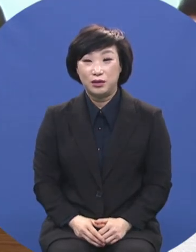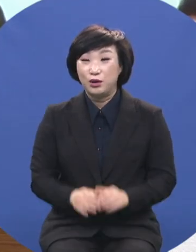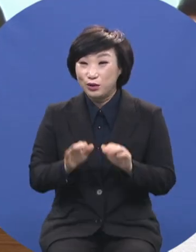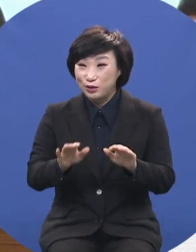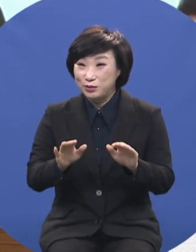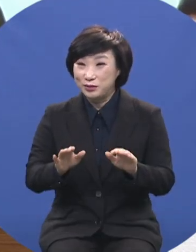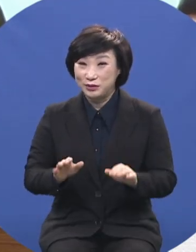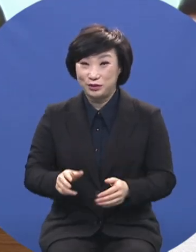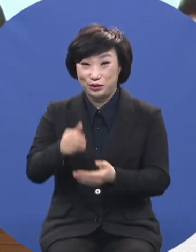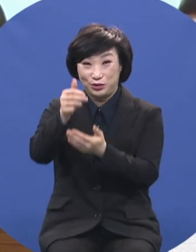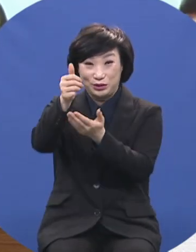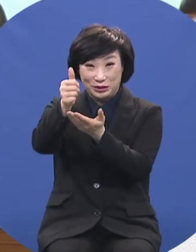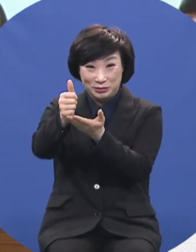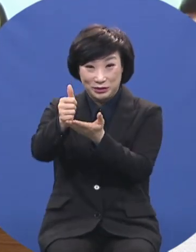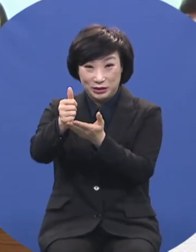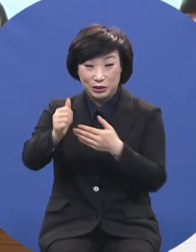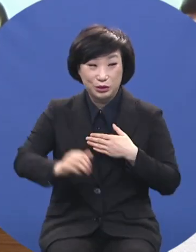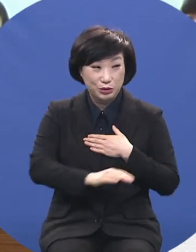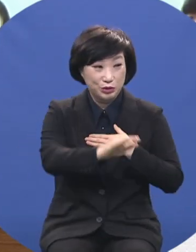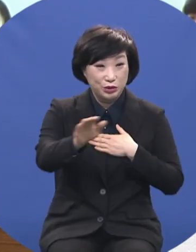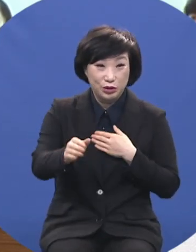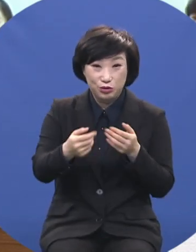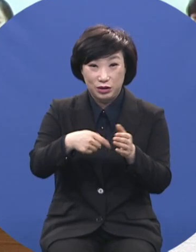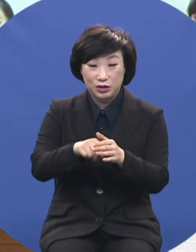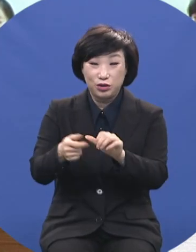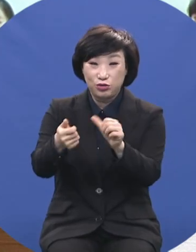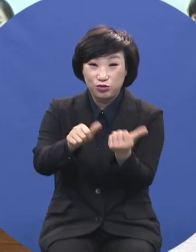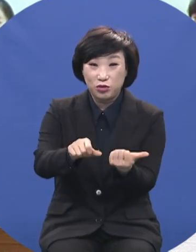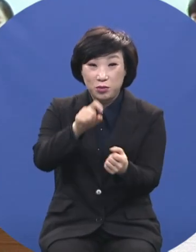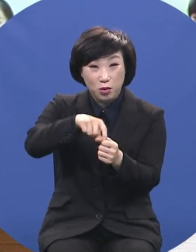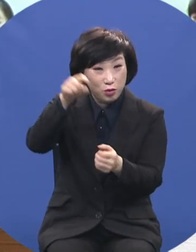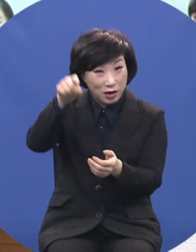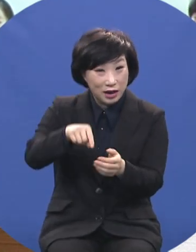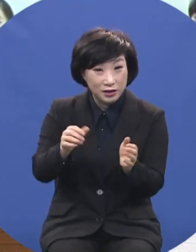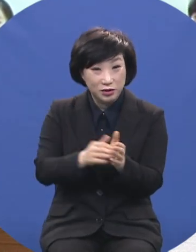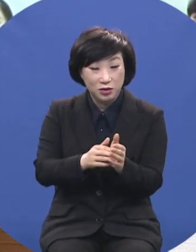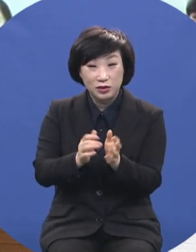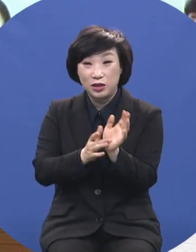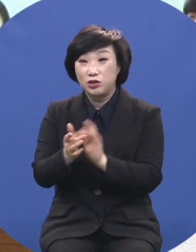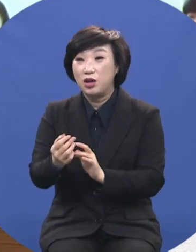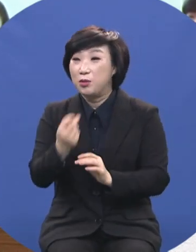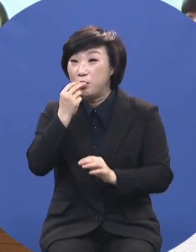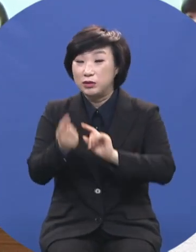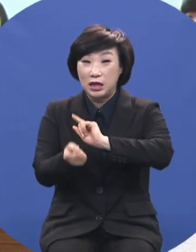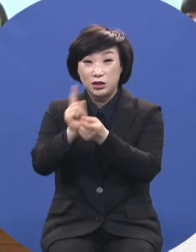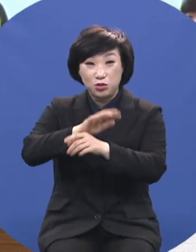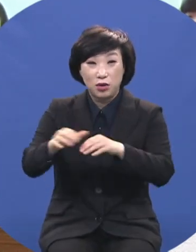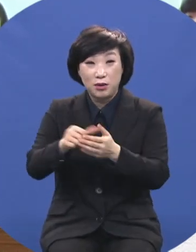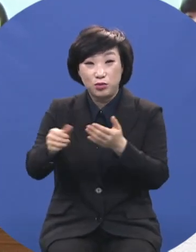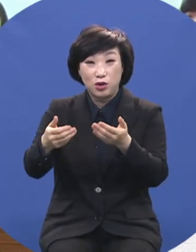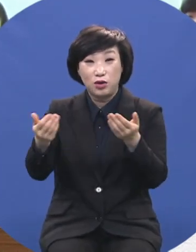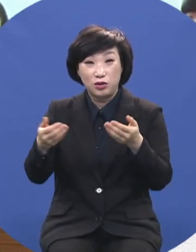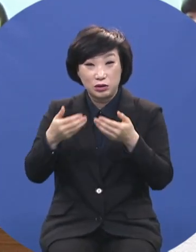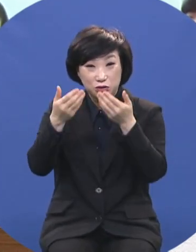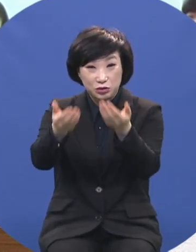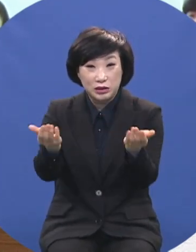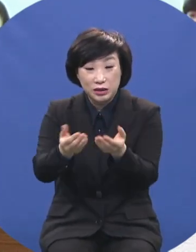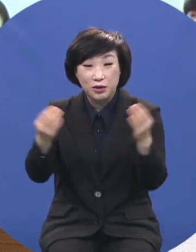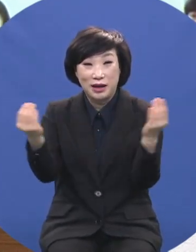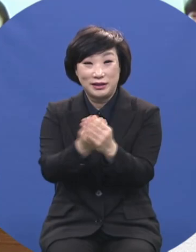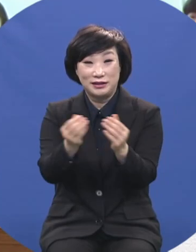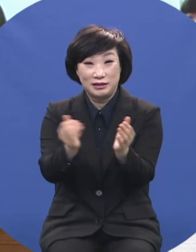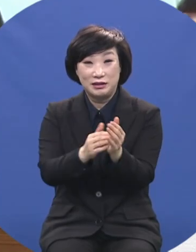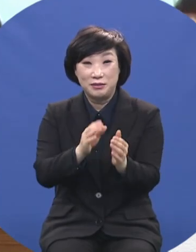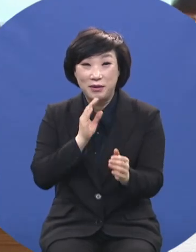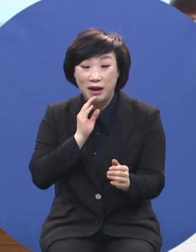그럼 주님은 우리를 죽으시러 오셔서 자기 목숨을 대속물로 주는 일이 완성했고,